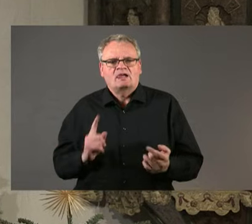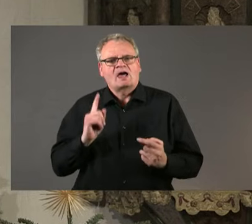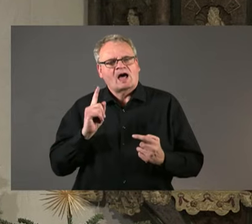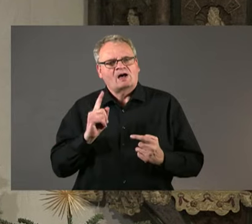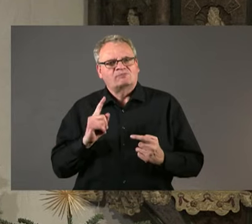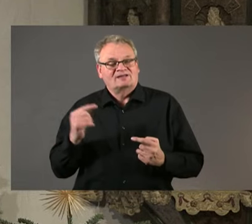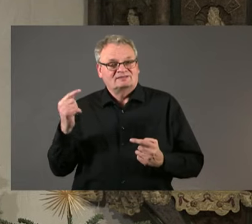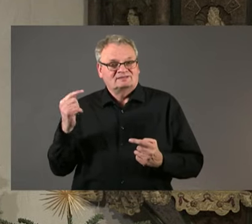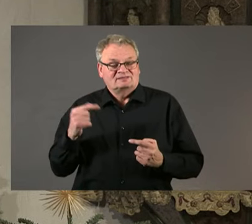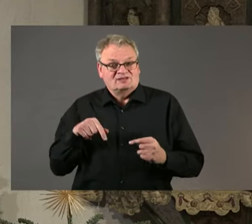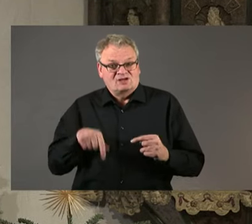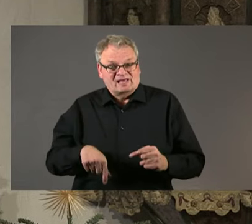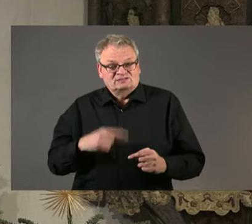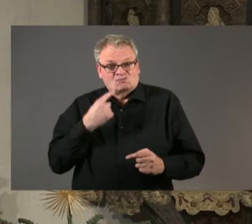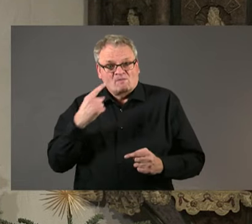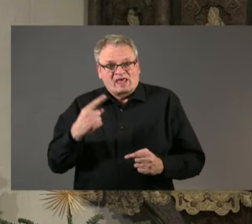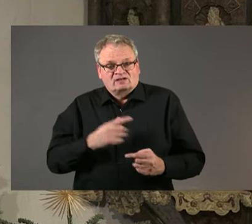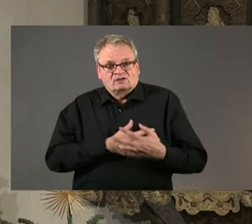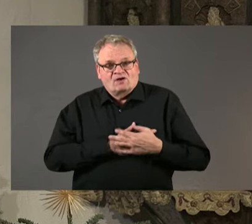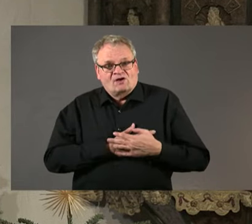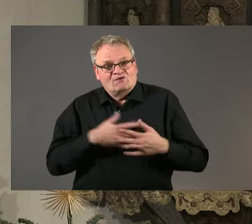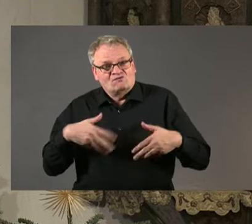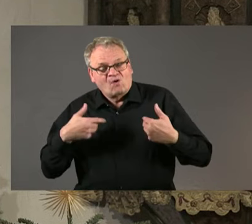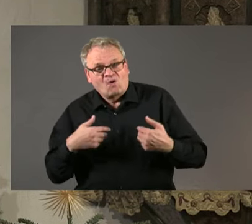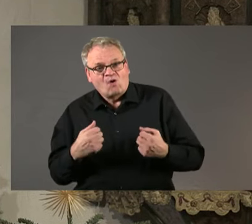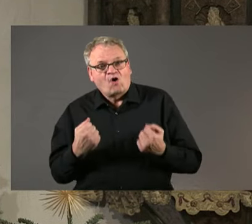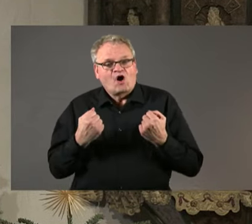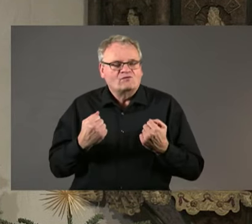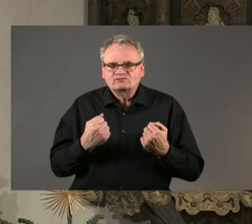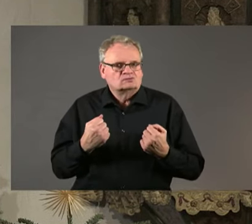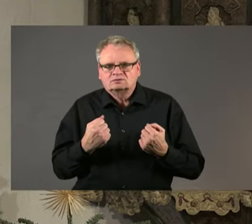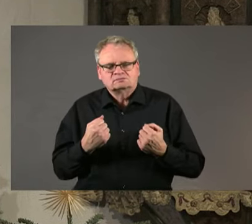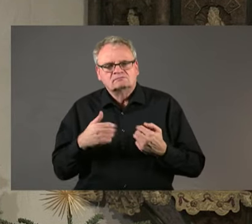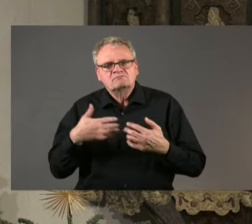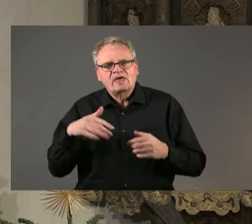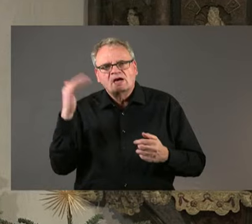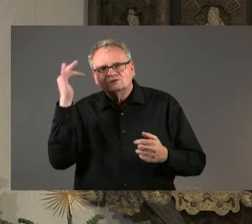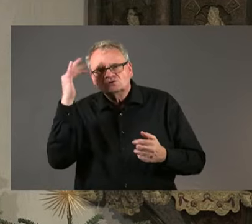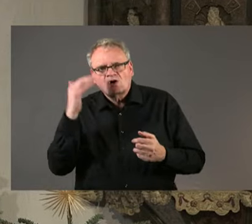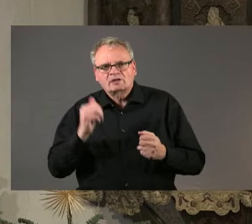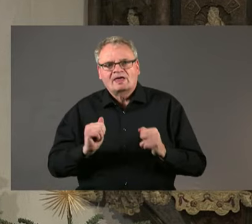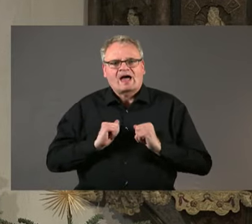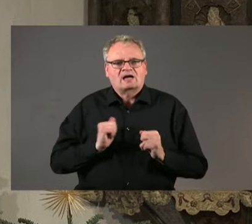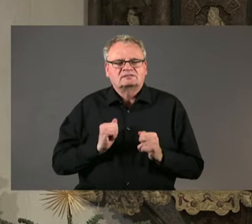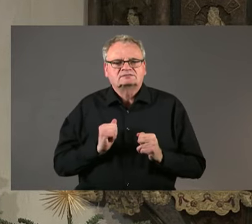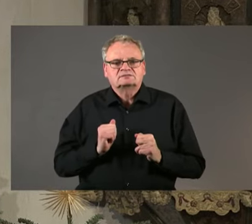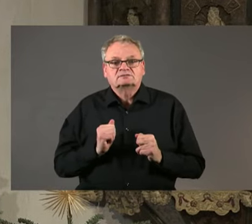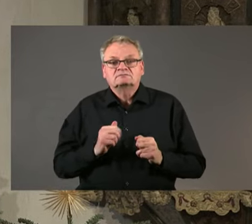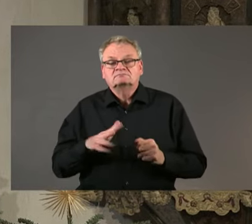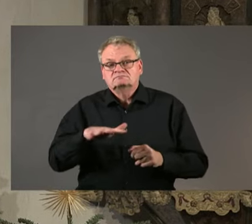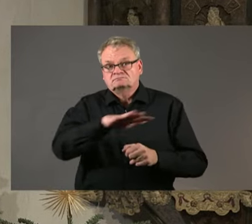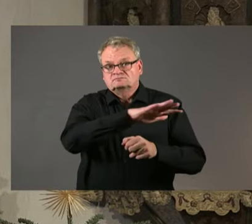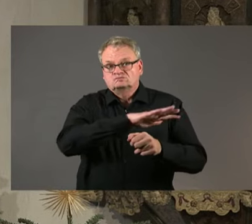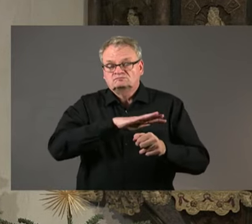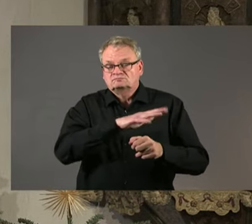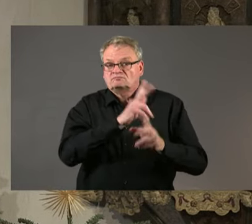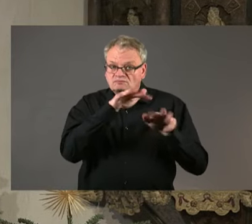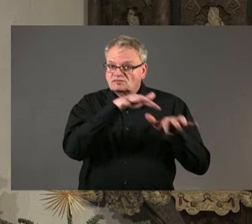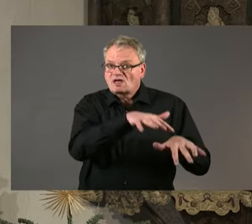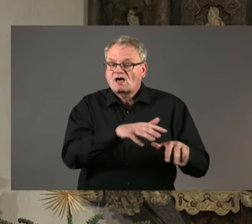sondern vor Sorge erfüllt, manchmal schon von Angst. Denn es herrscht kein Friede, sondern